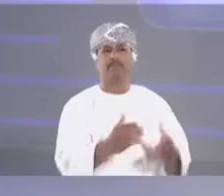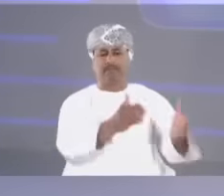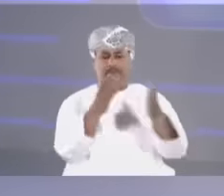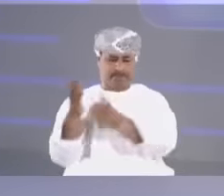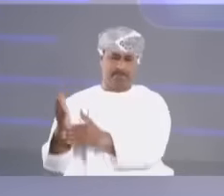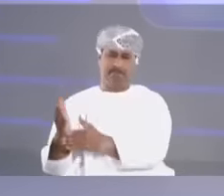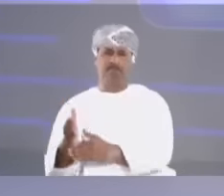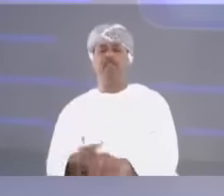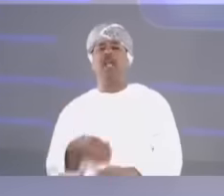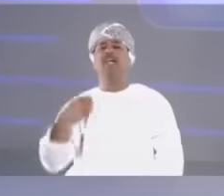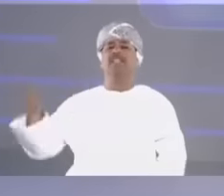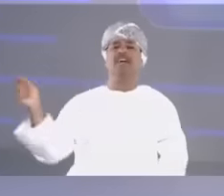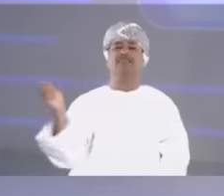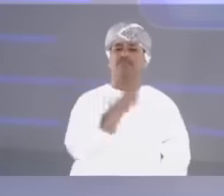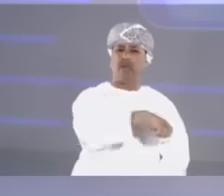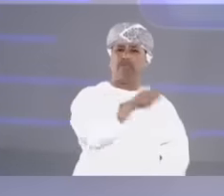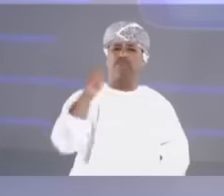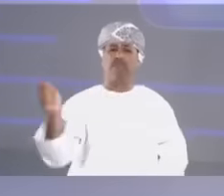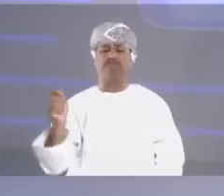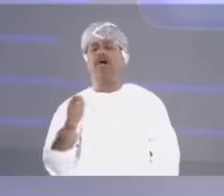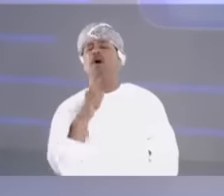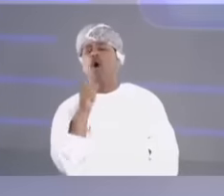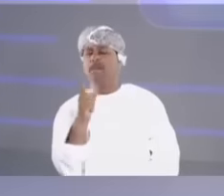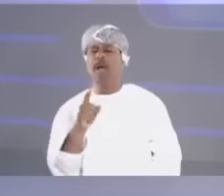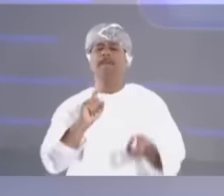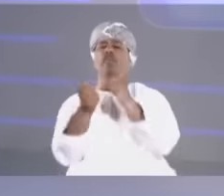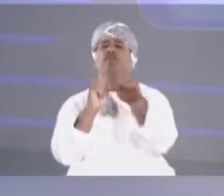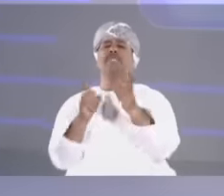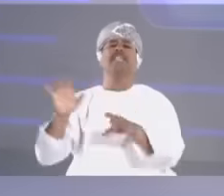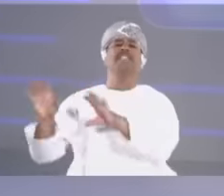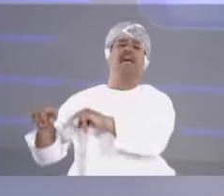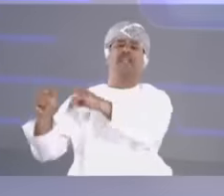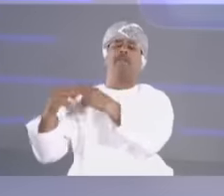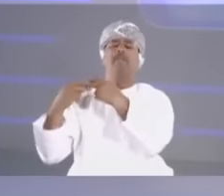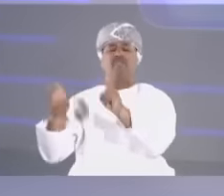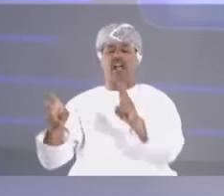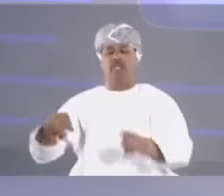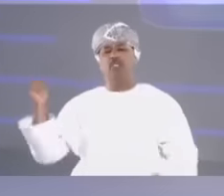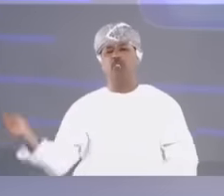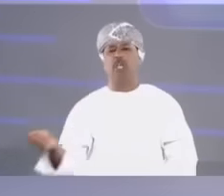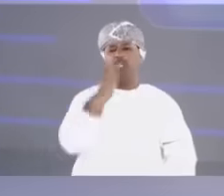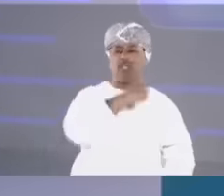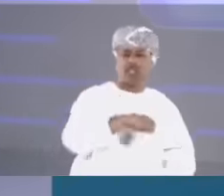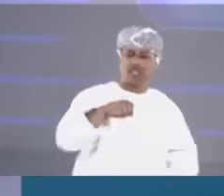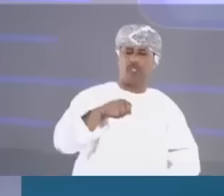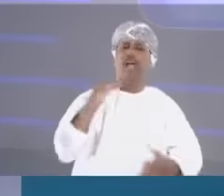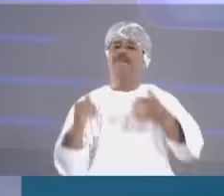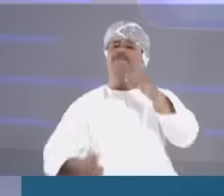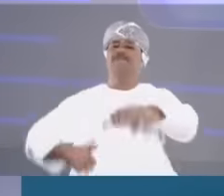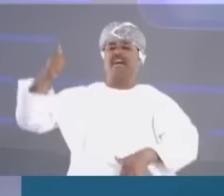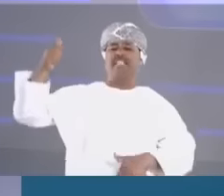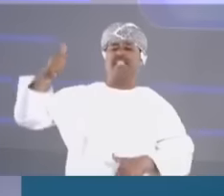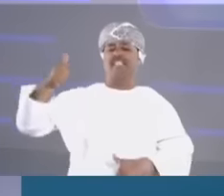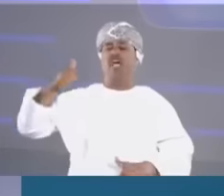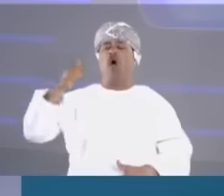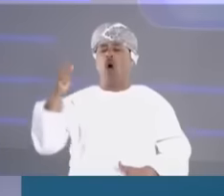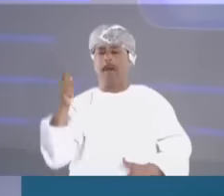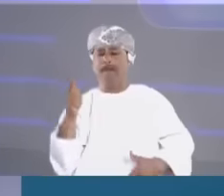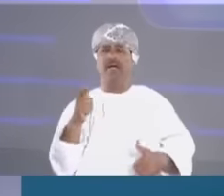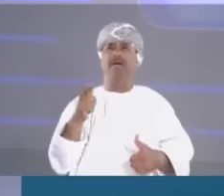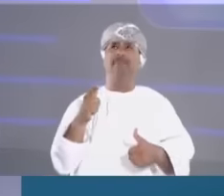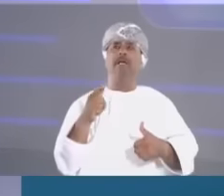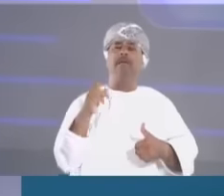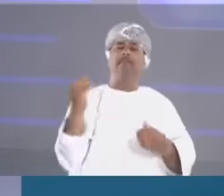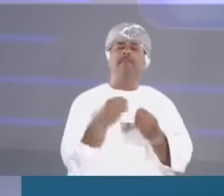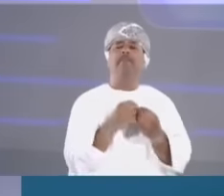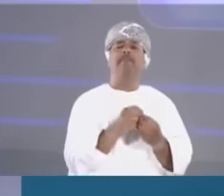وفي عالم الكرة الصفراء وبالتحديد من بطولة أستراليا المفتوحة للتنس، تأهل ميلوس راونيتش إلى نصف نهائي البطولة